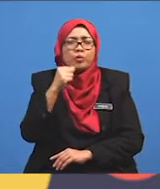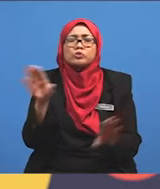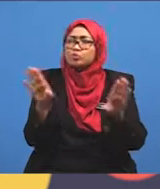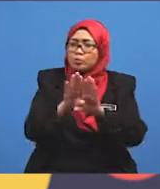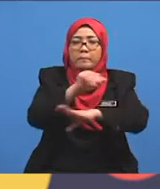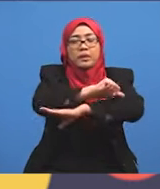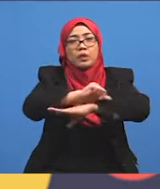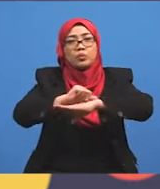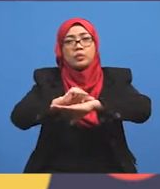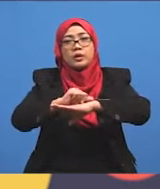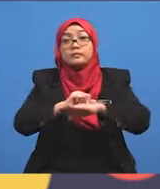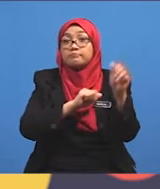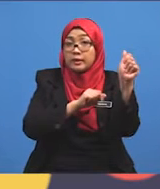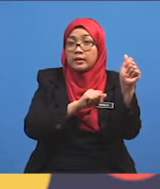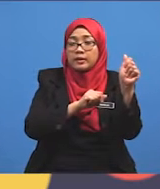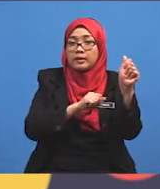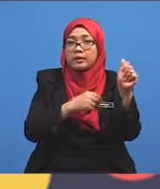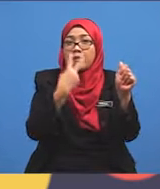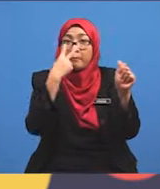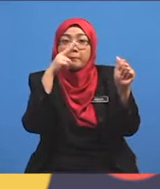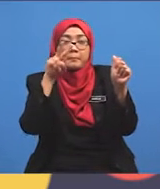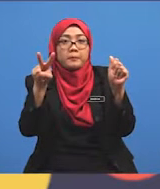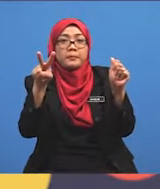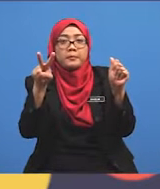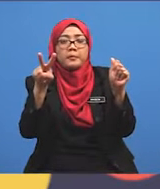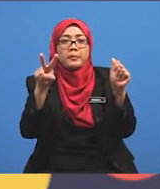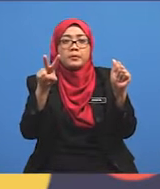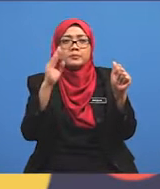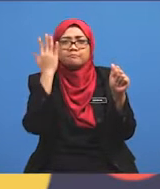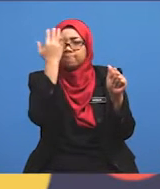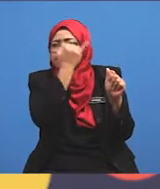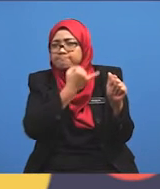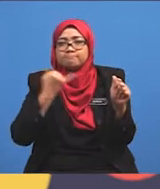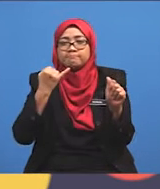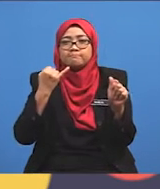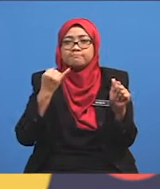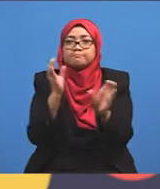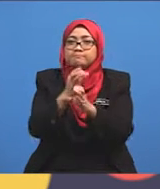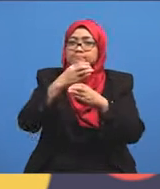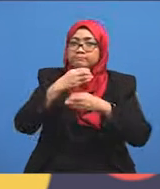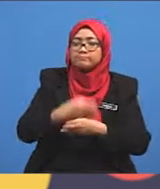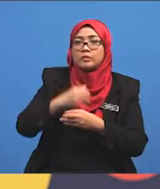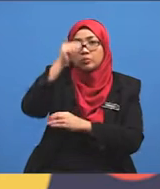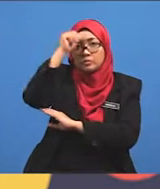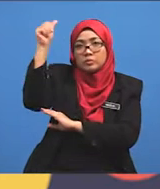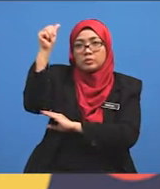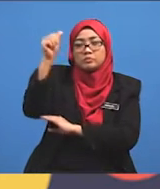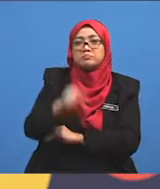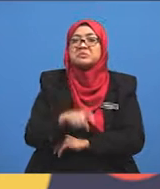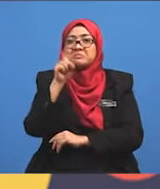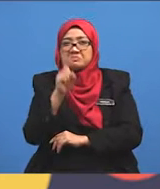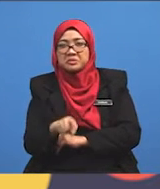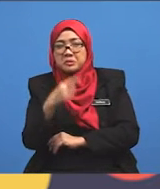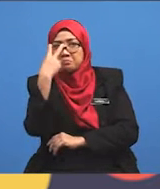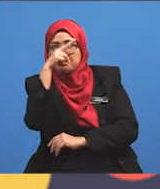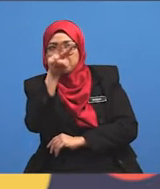A. Untuk memperlihatkan keindahan ciptaan Allah. B. Bagi mengharuskan pandangan lelaki dan